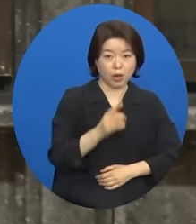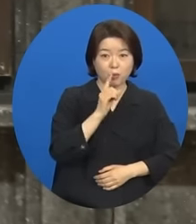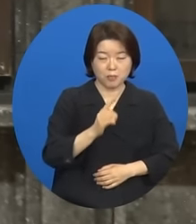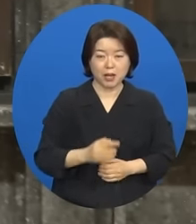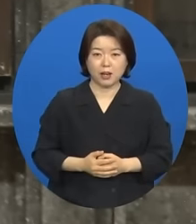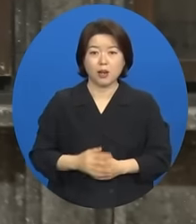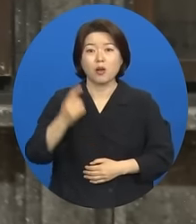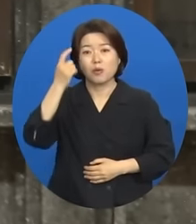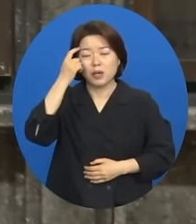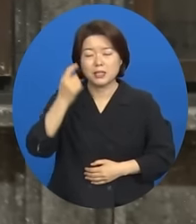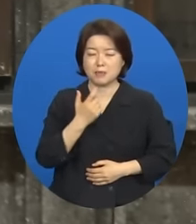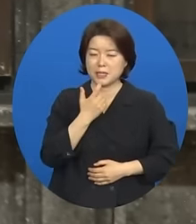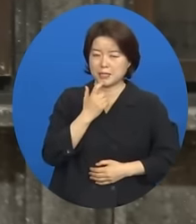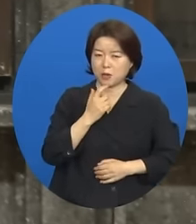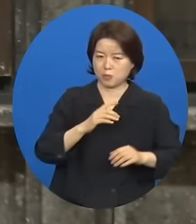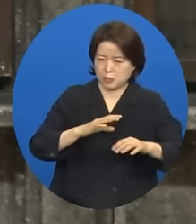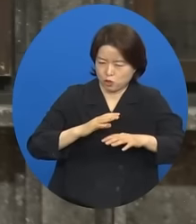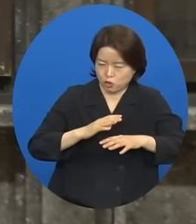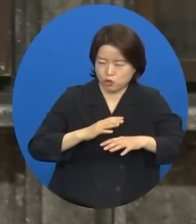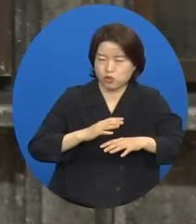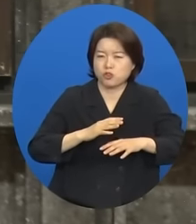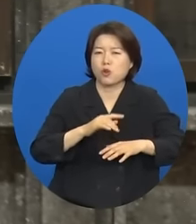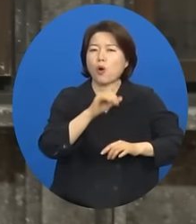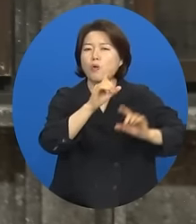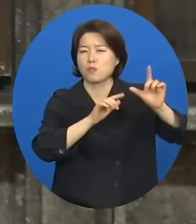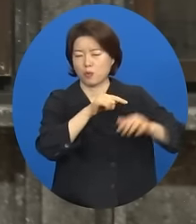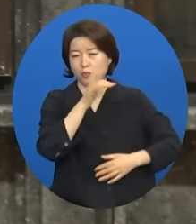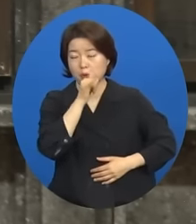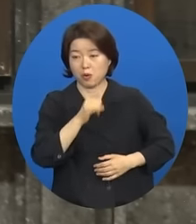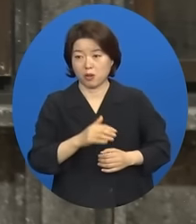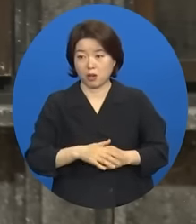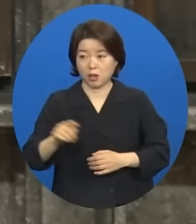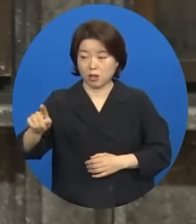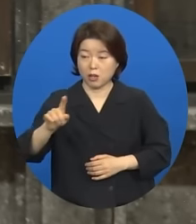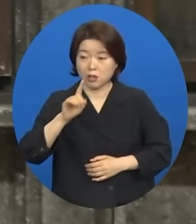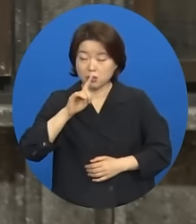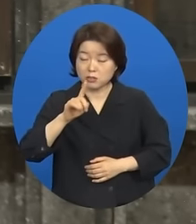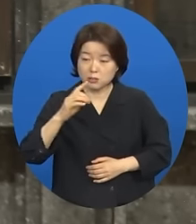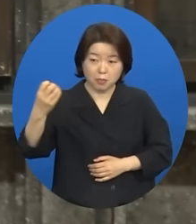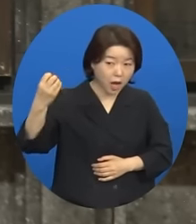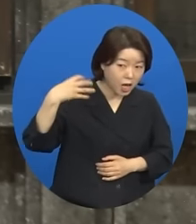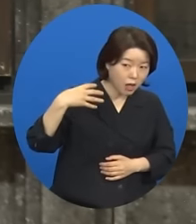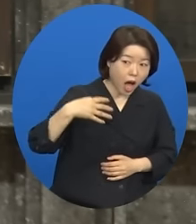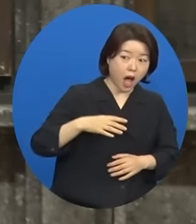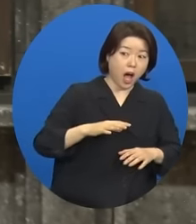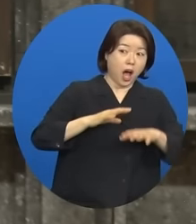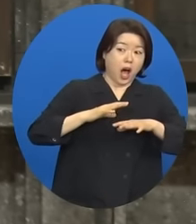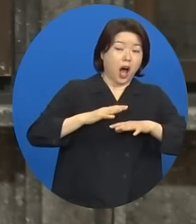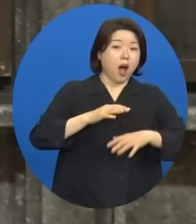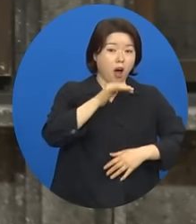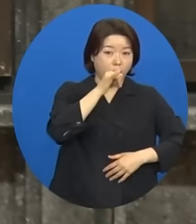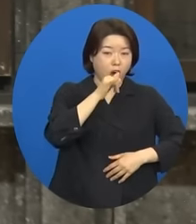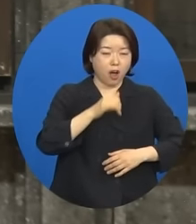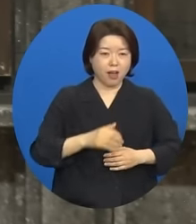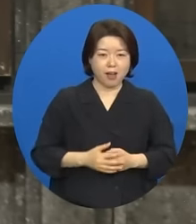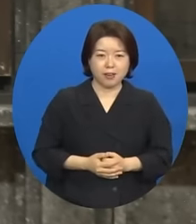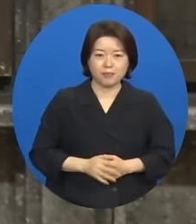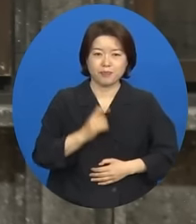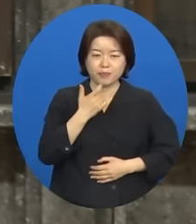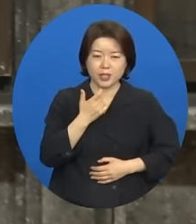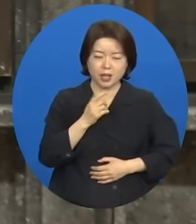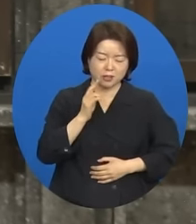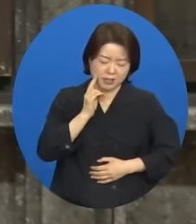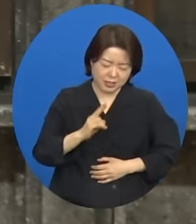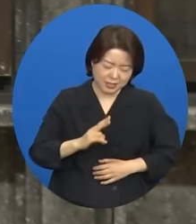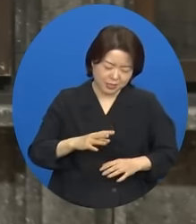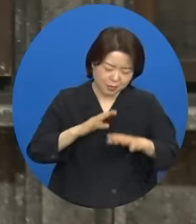야곱이 두려워했기 때문에. 그러니까 야곱이 그 소식을 듣고 두려워하거든요. 7절에 보세요. 야곱이 심히 두렵고